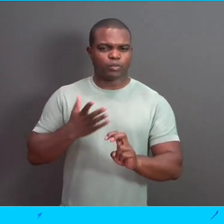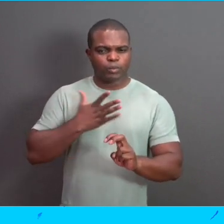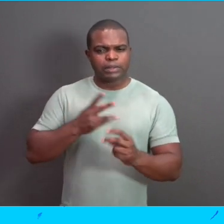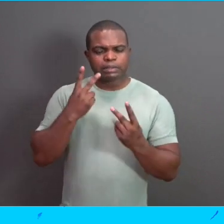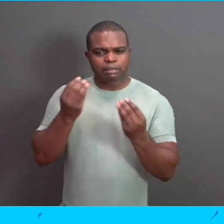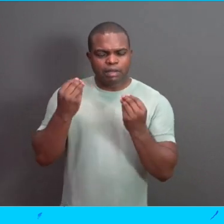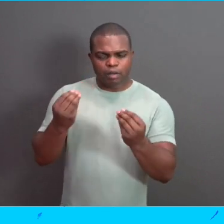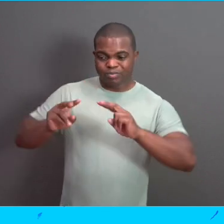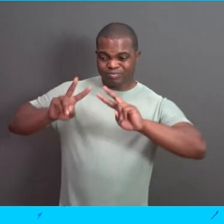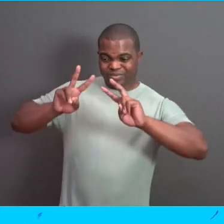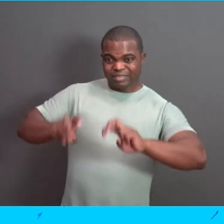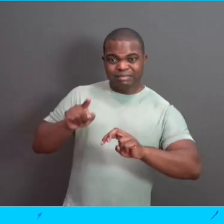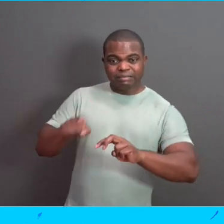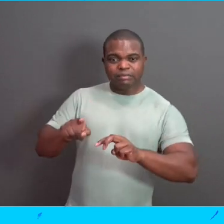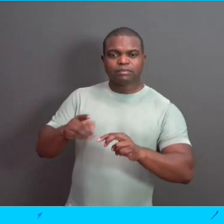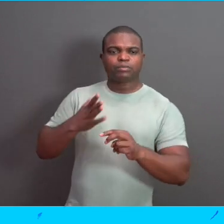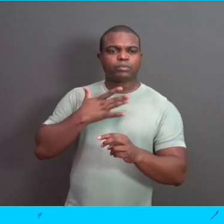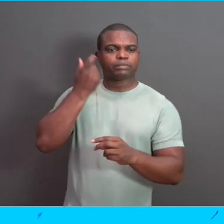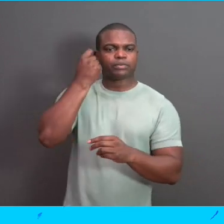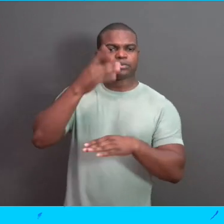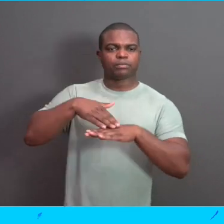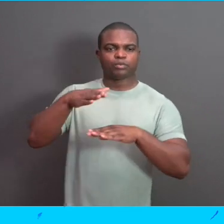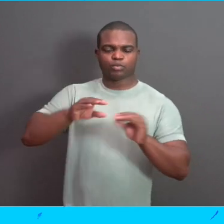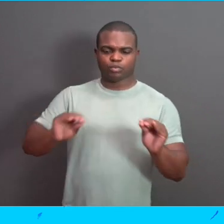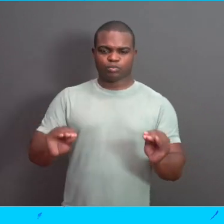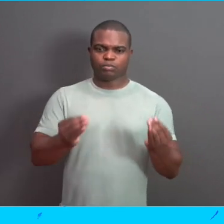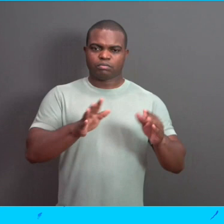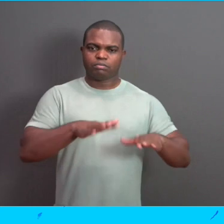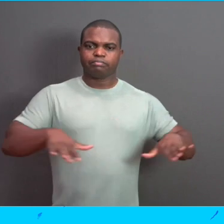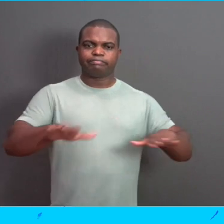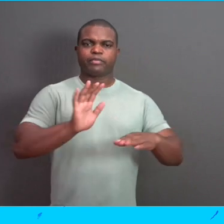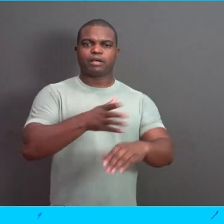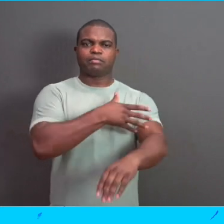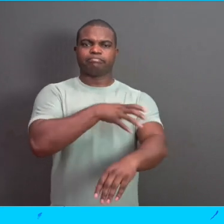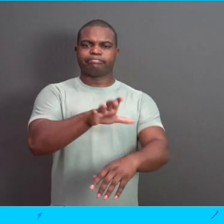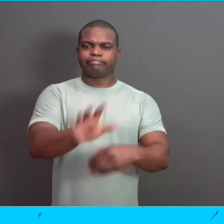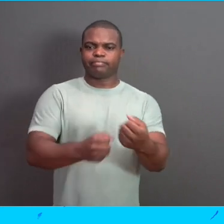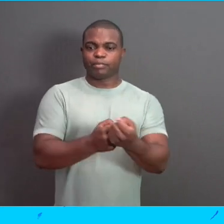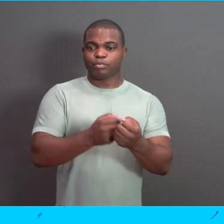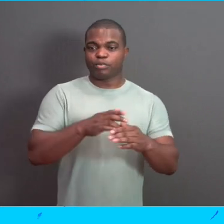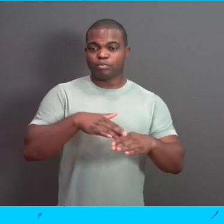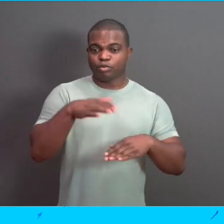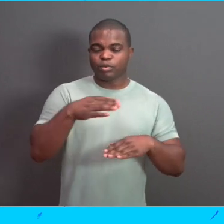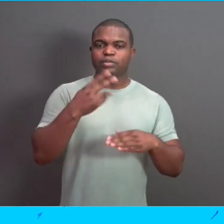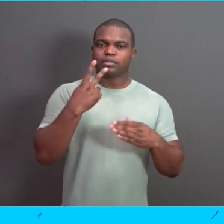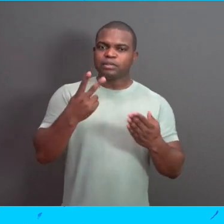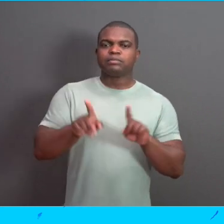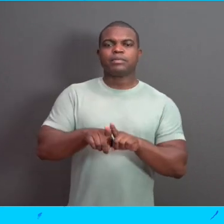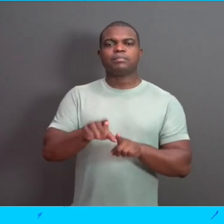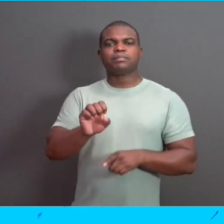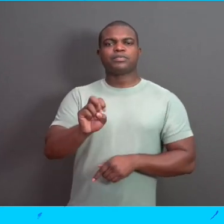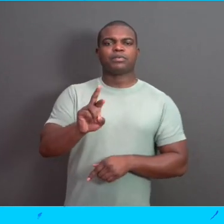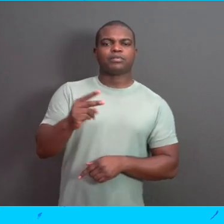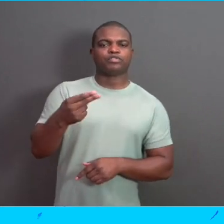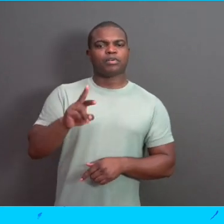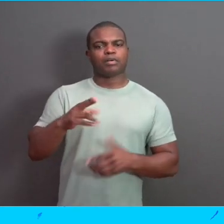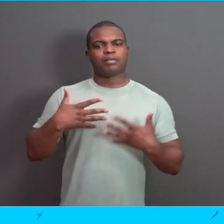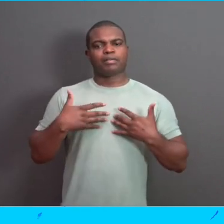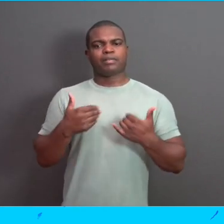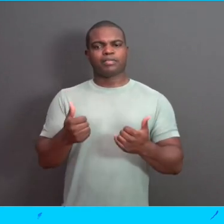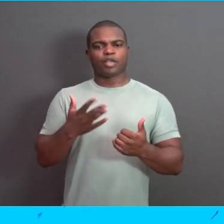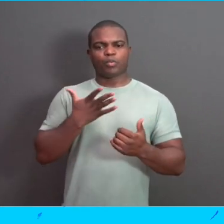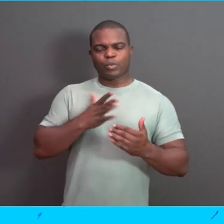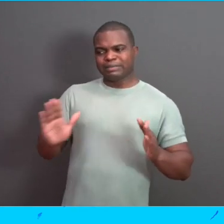et l'empowerment va donner une santé aux jeunes africains, y